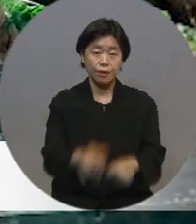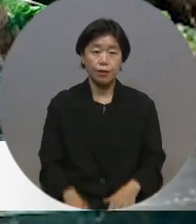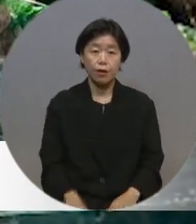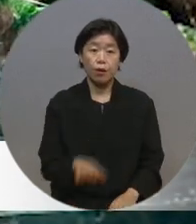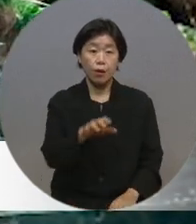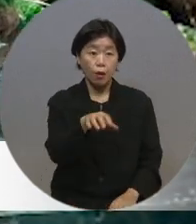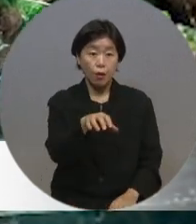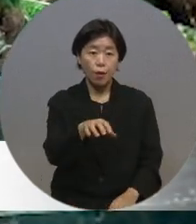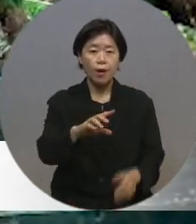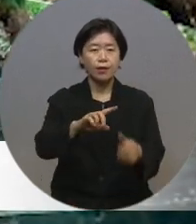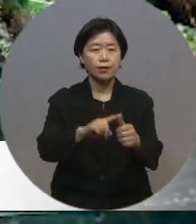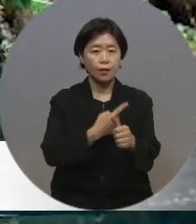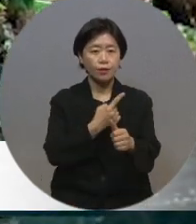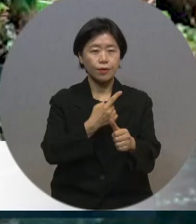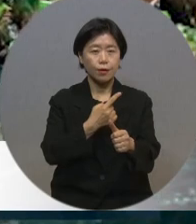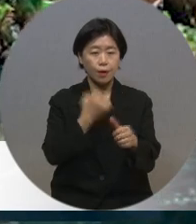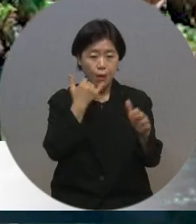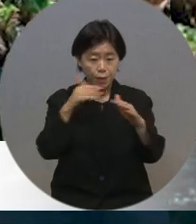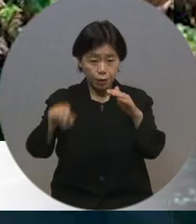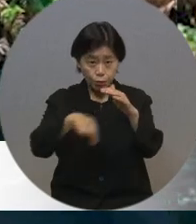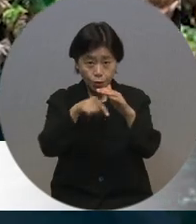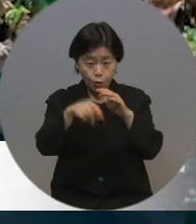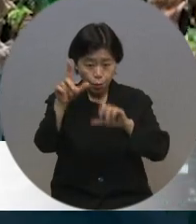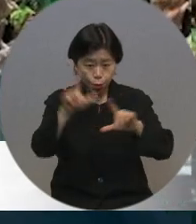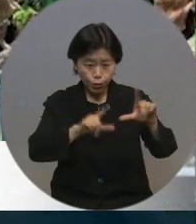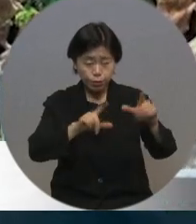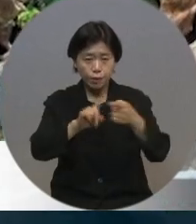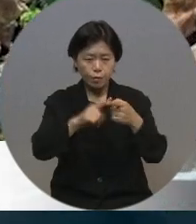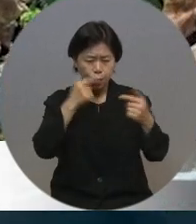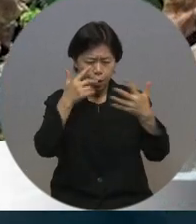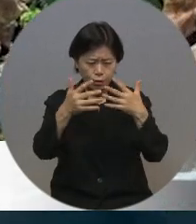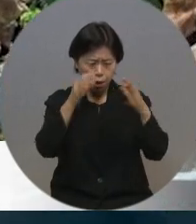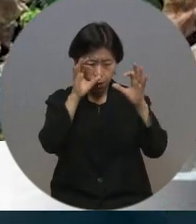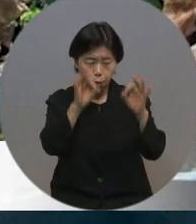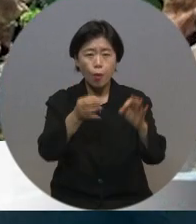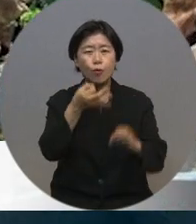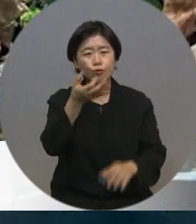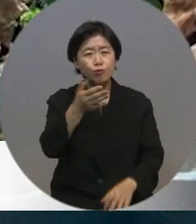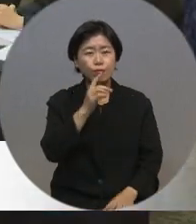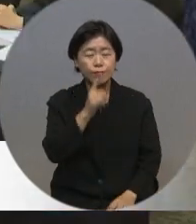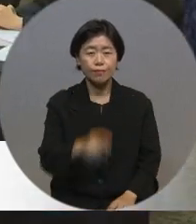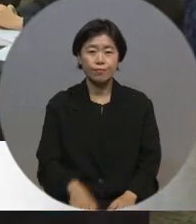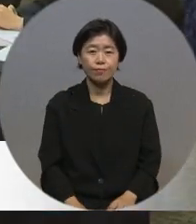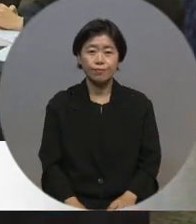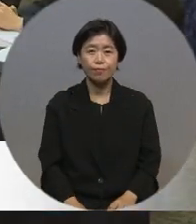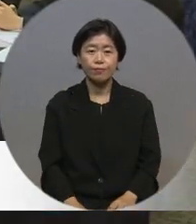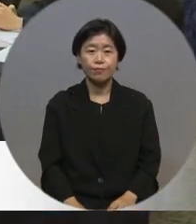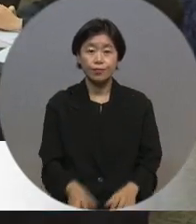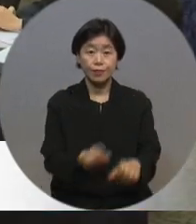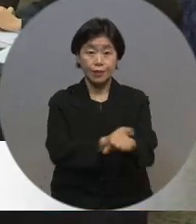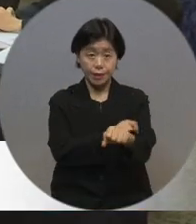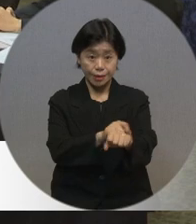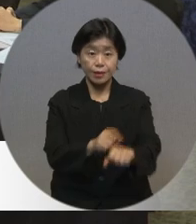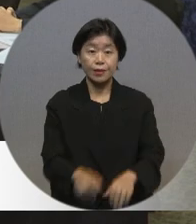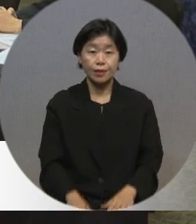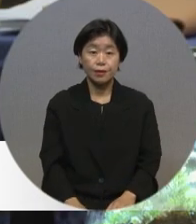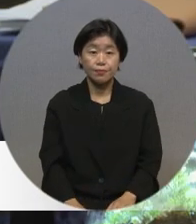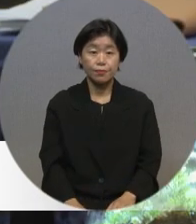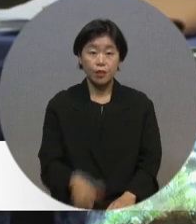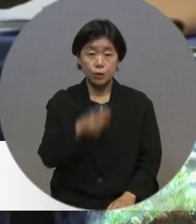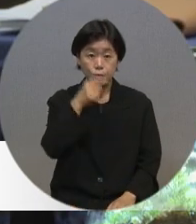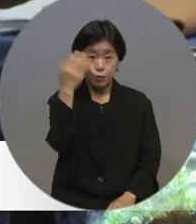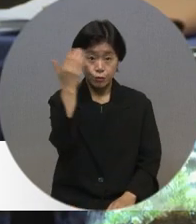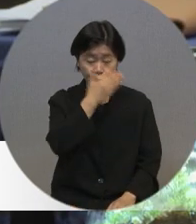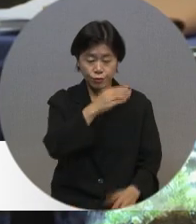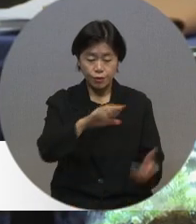가든에서 자연스러운 수중 생태계를 생생하게 재현할 것이라고 밝혔습니다. 특히 민선 8기는